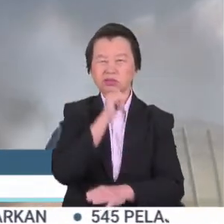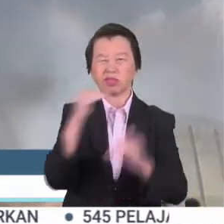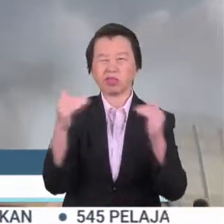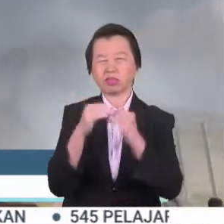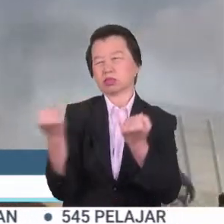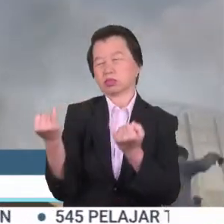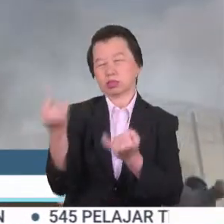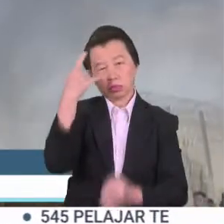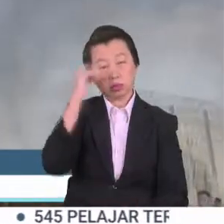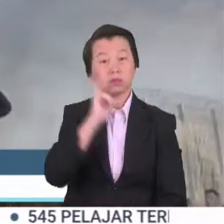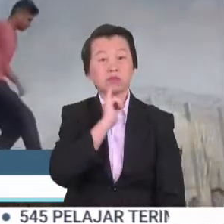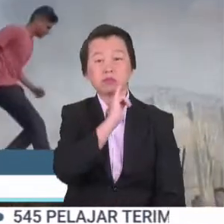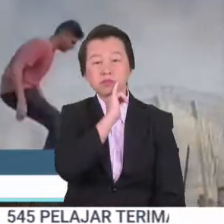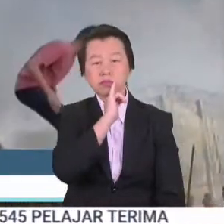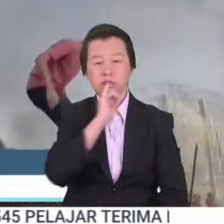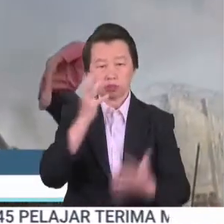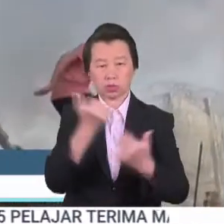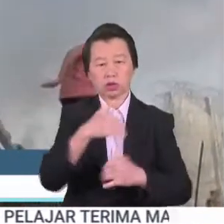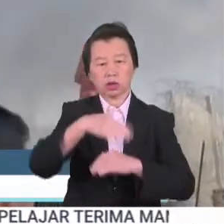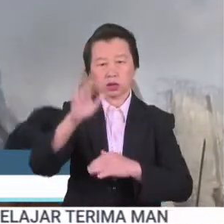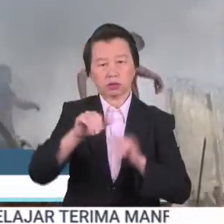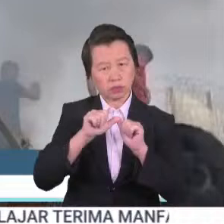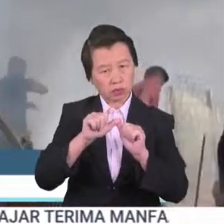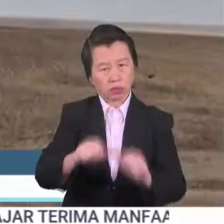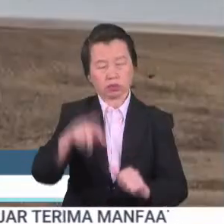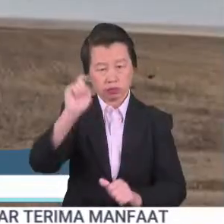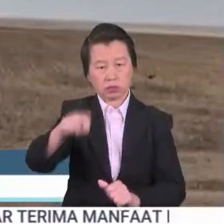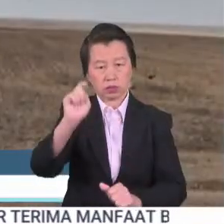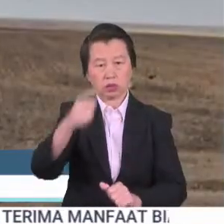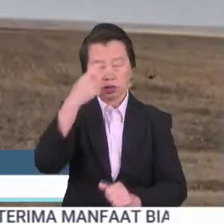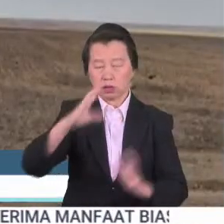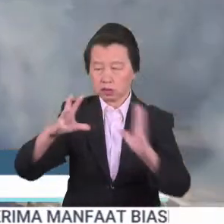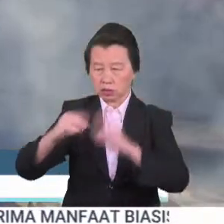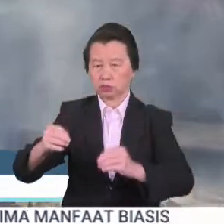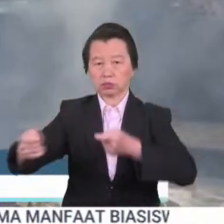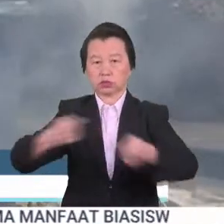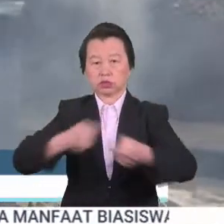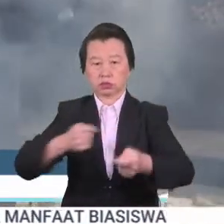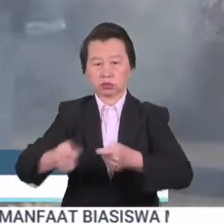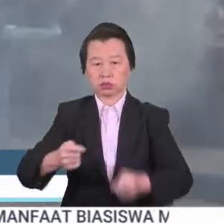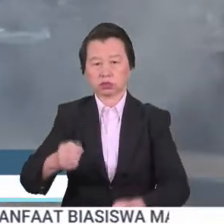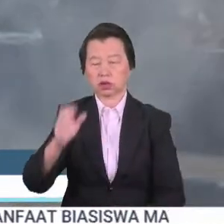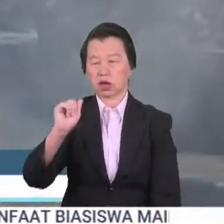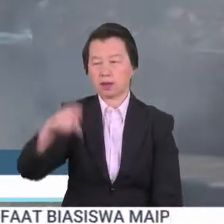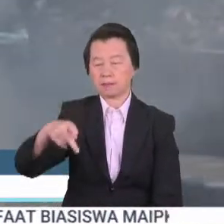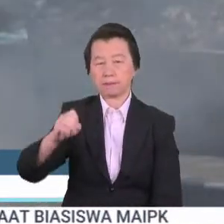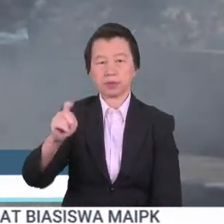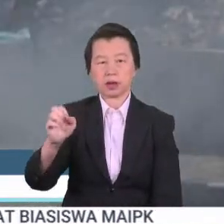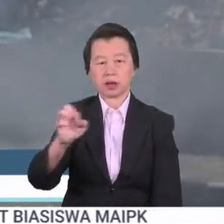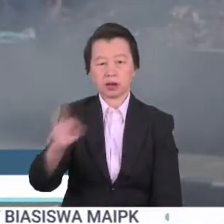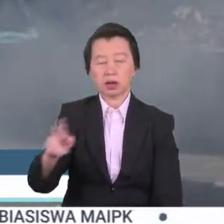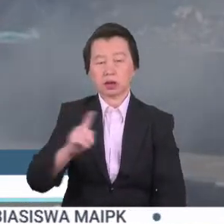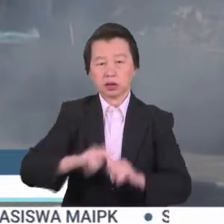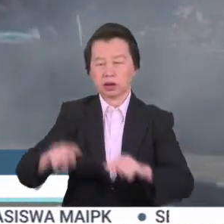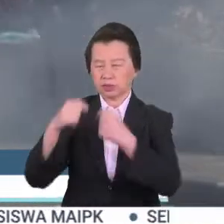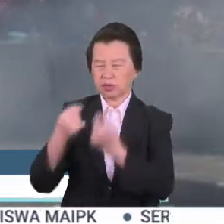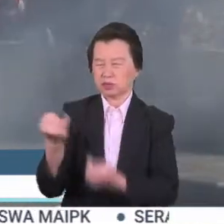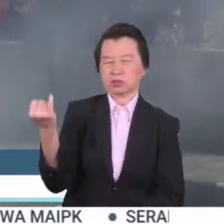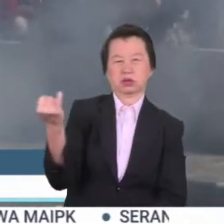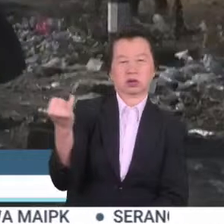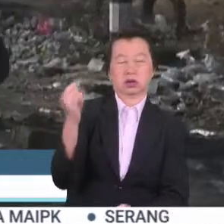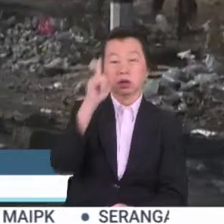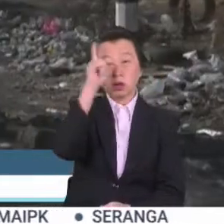terhadap rejim Israel dan pendirian yang lebih konsisten diperlukan dalam menangani pentadbiran aptit mana-mana rejim yang mengamalkan aptit dan